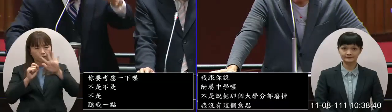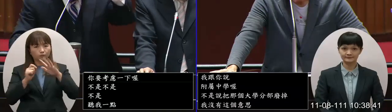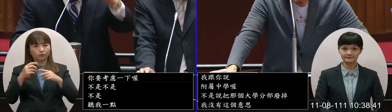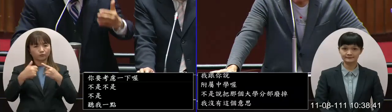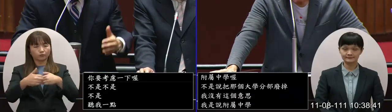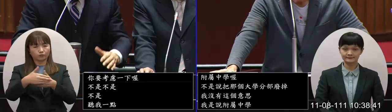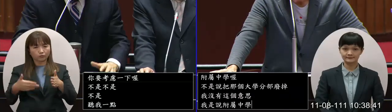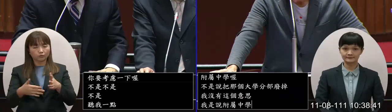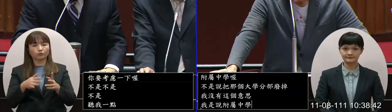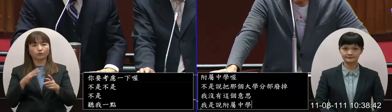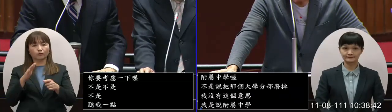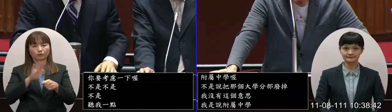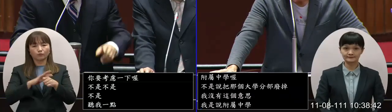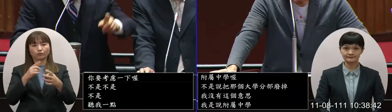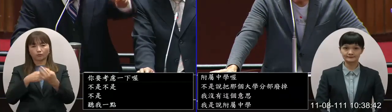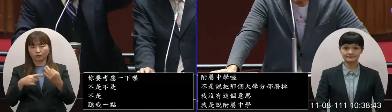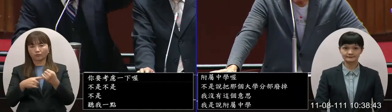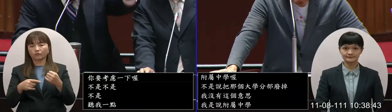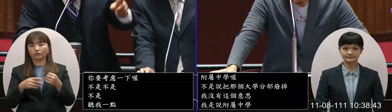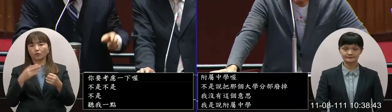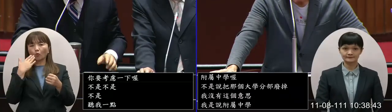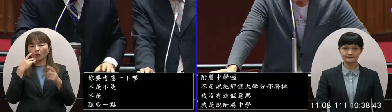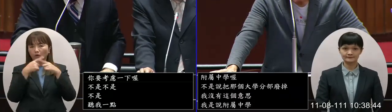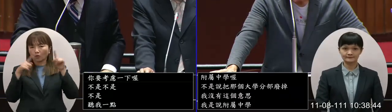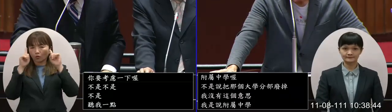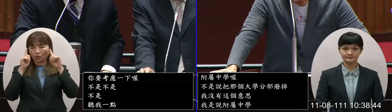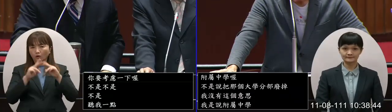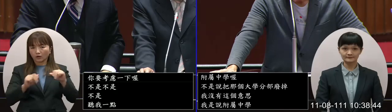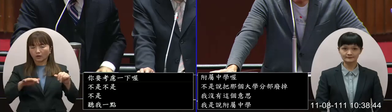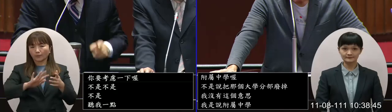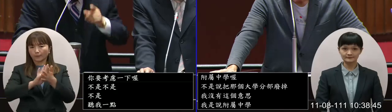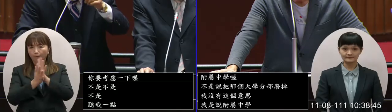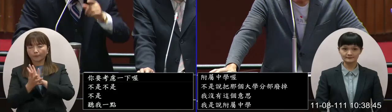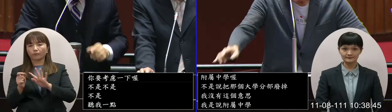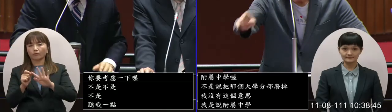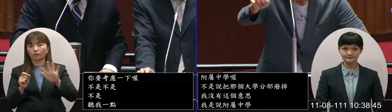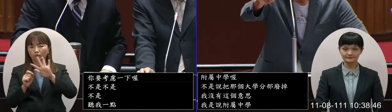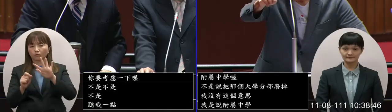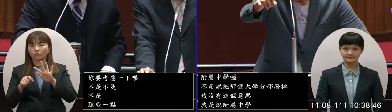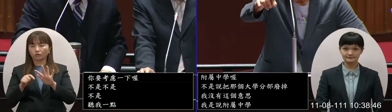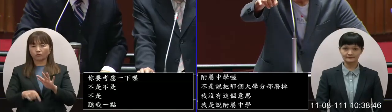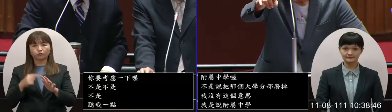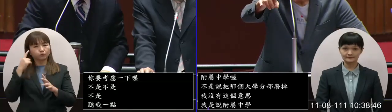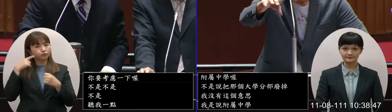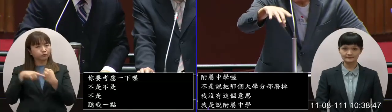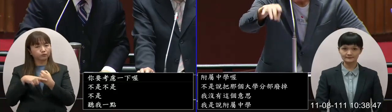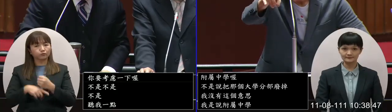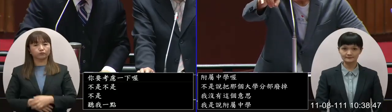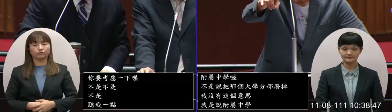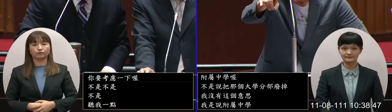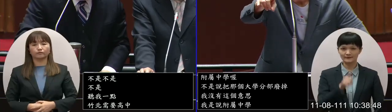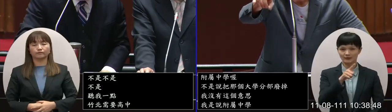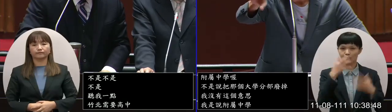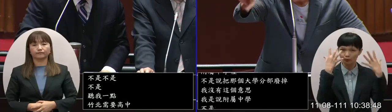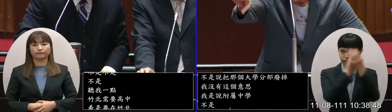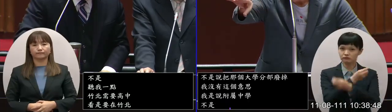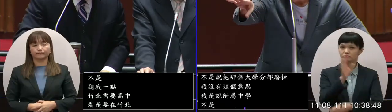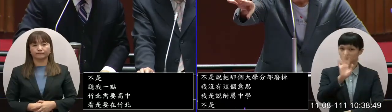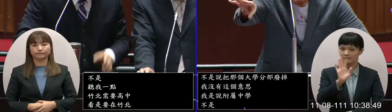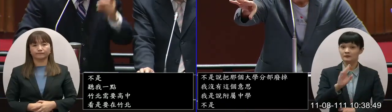室或者班级名额。你可以把大学用地变成高中， 啊、不是吗？哦，你不要误解哦，不